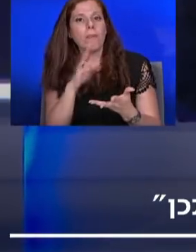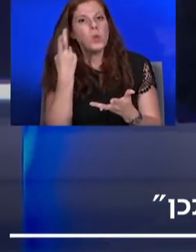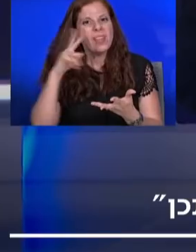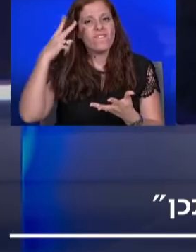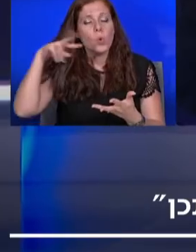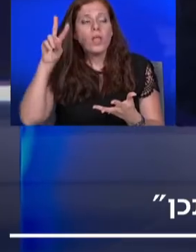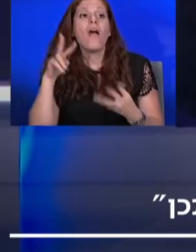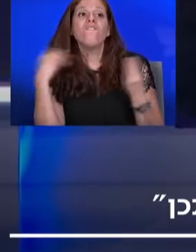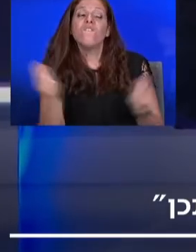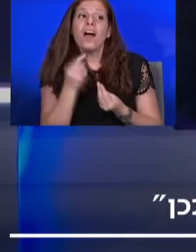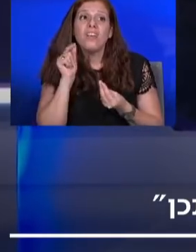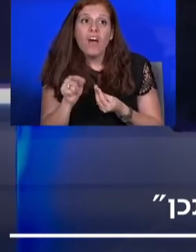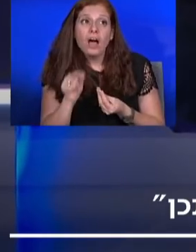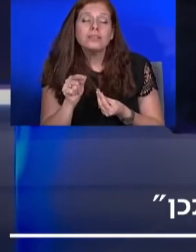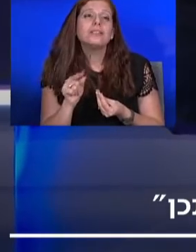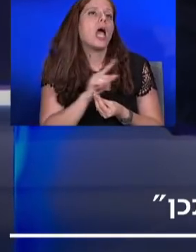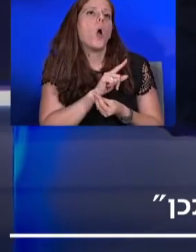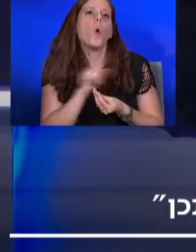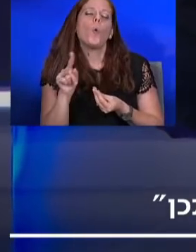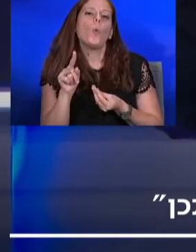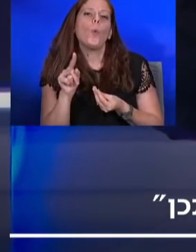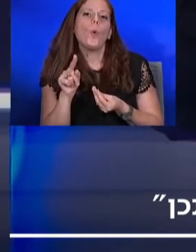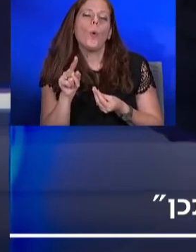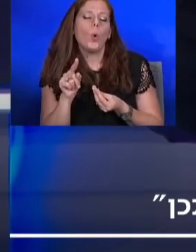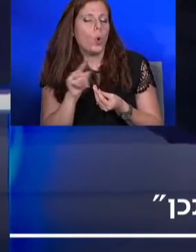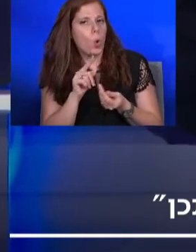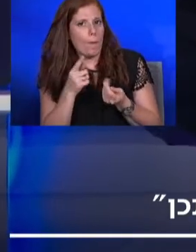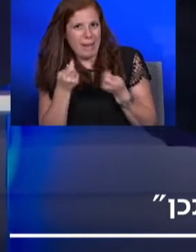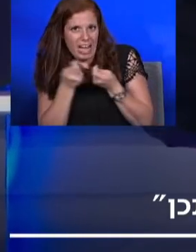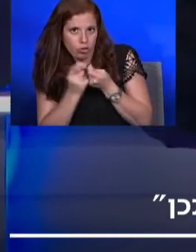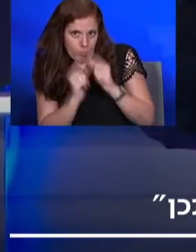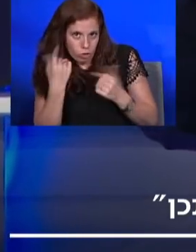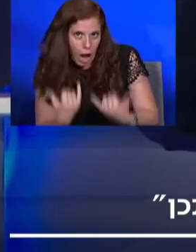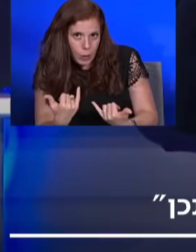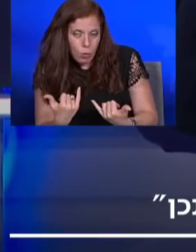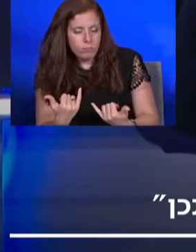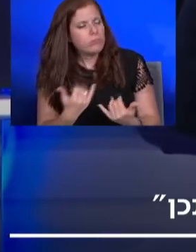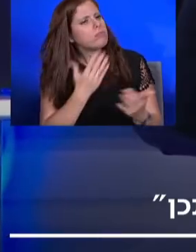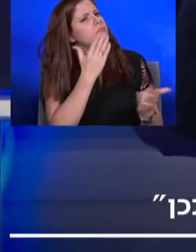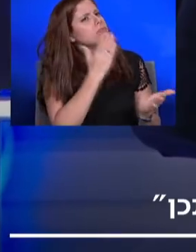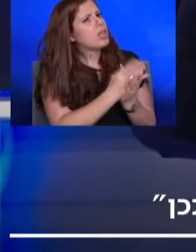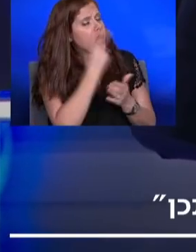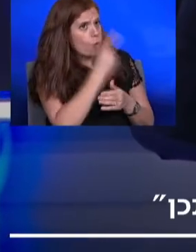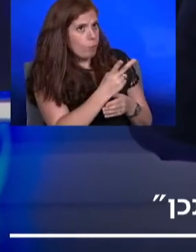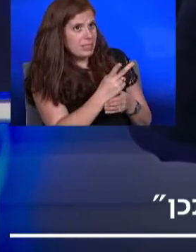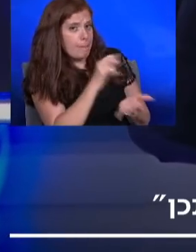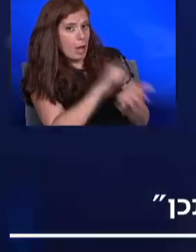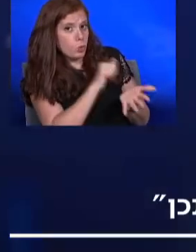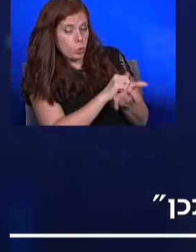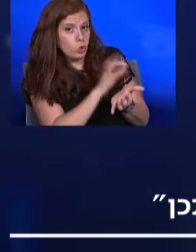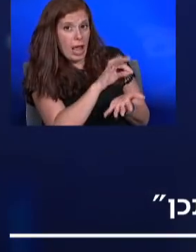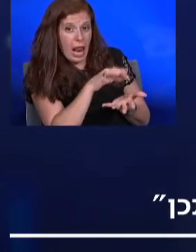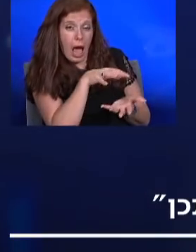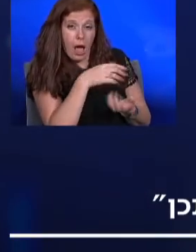לא נטול הקשר למה שקרה היום. זה כבר מתבטא בעיתונות של המגזר החרדי? בכלל אפשר לדבר על ענייני